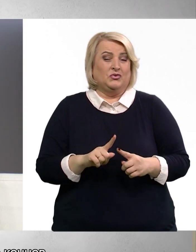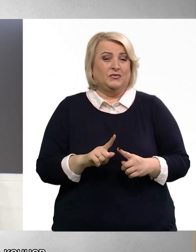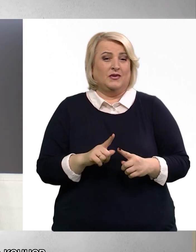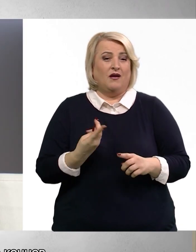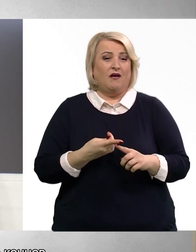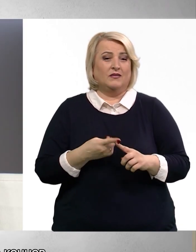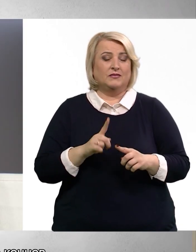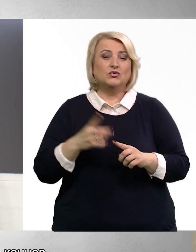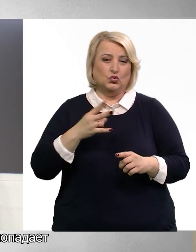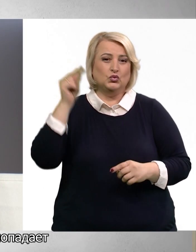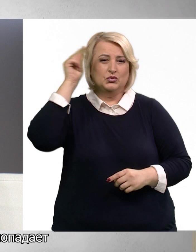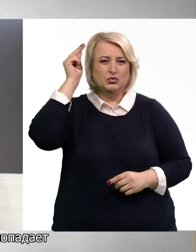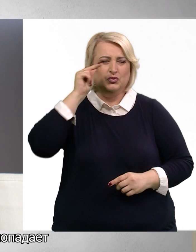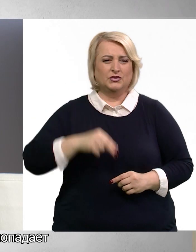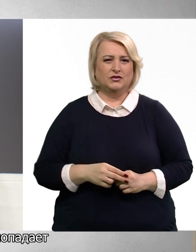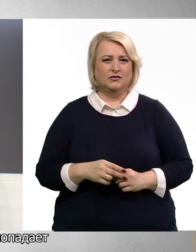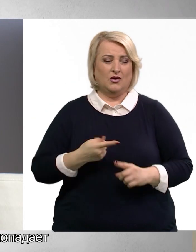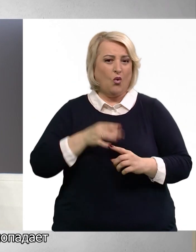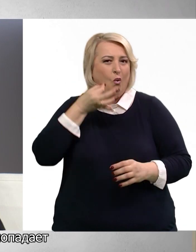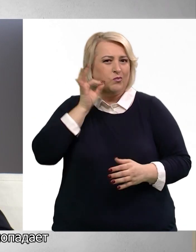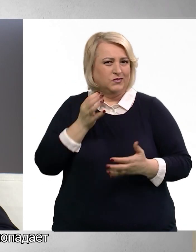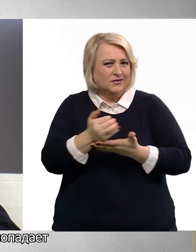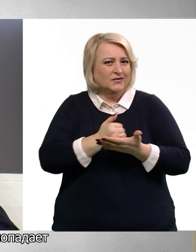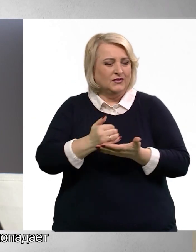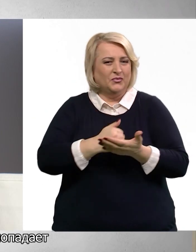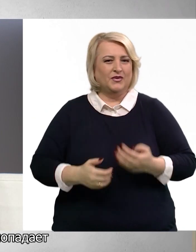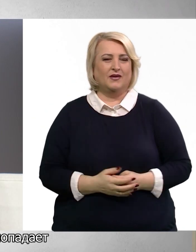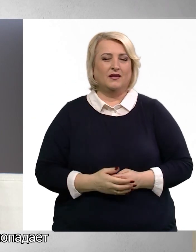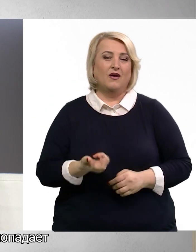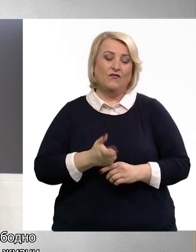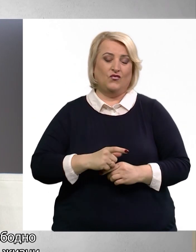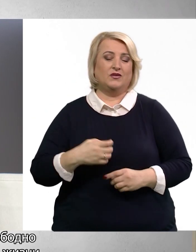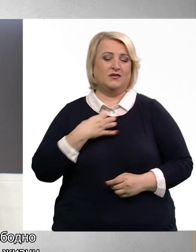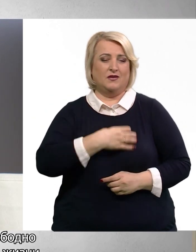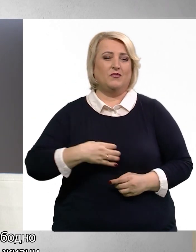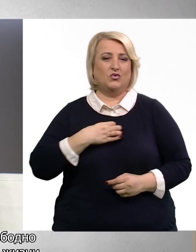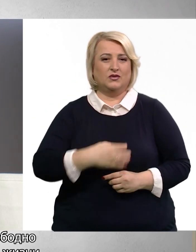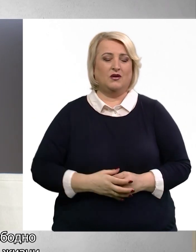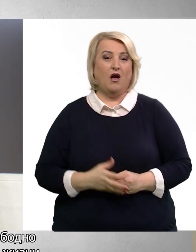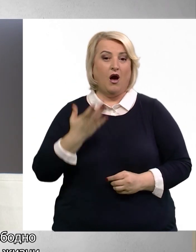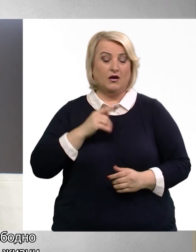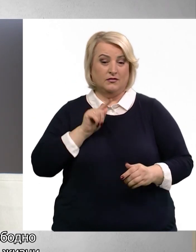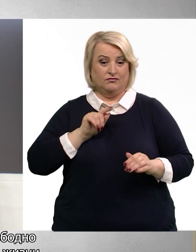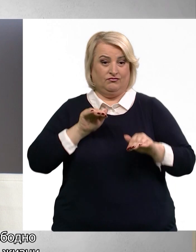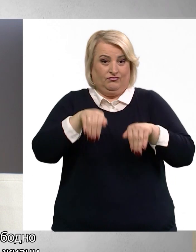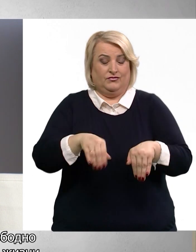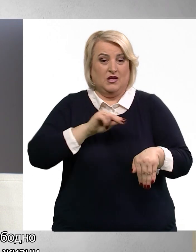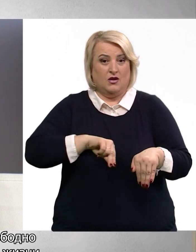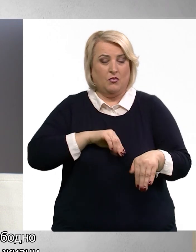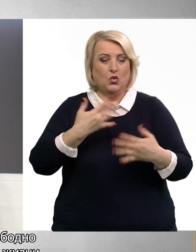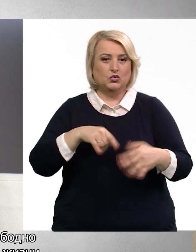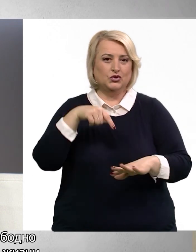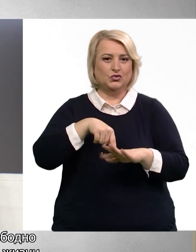niște practici de învățare. Da. Și este foarte important atunci când este aruncat pe piața muncii, el deja să